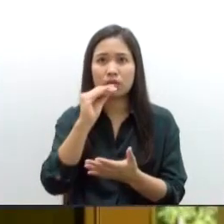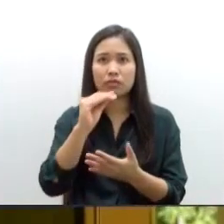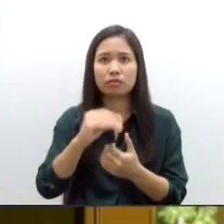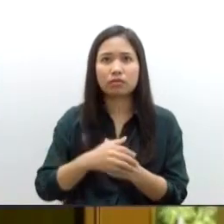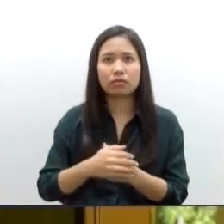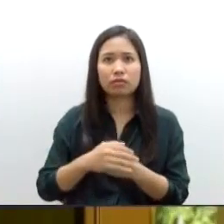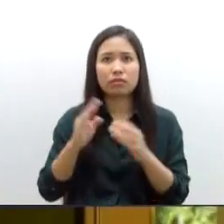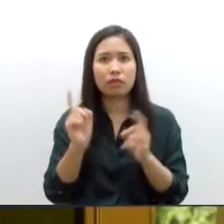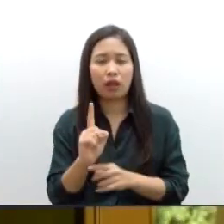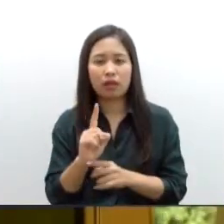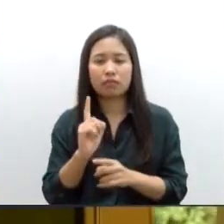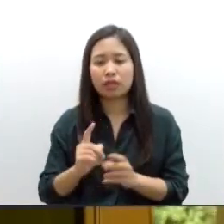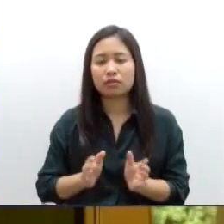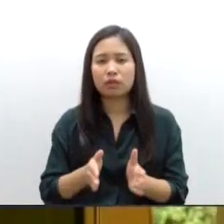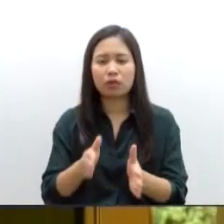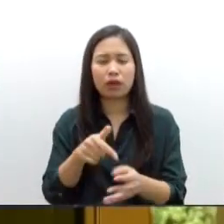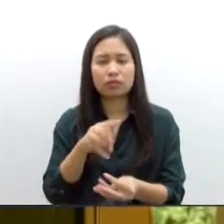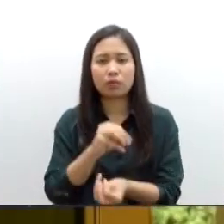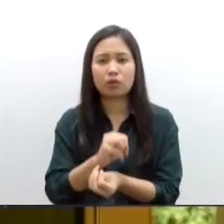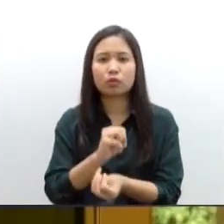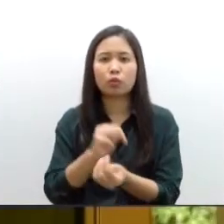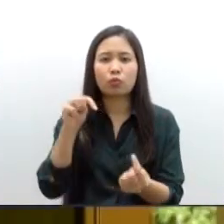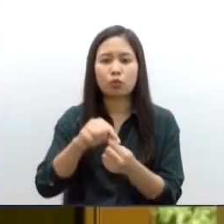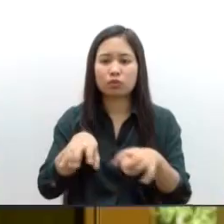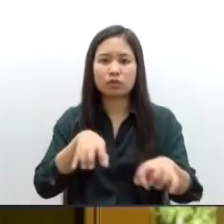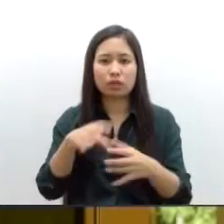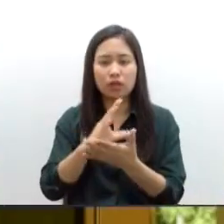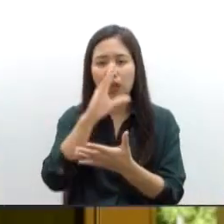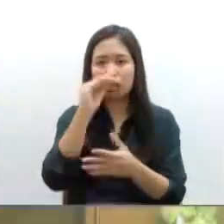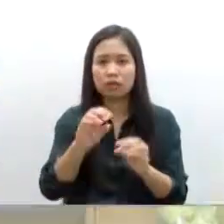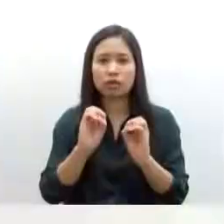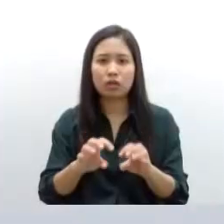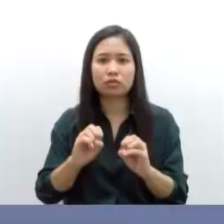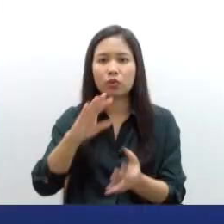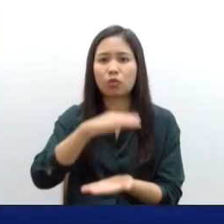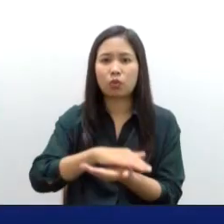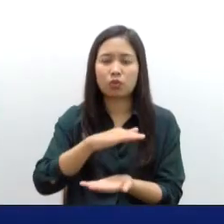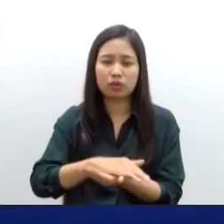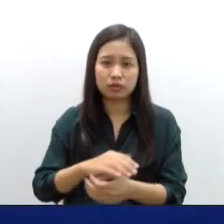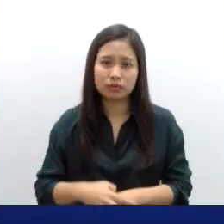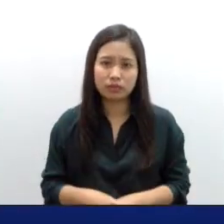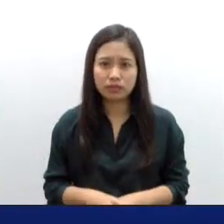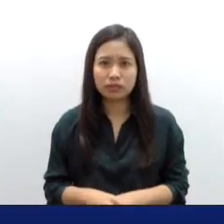ป็นแนวทางที่เหมาะสมสำหรับการเรียนการสอนที่โรงเรียน